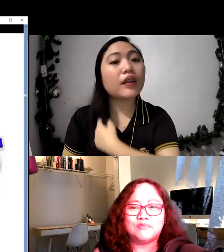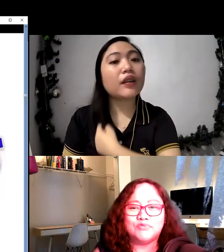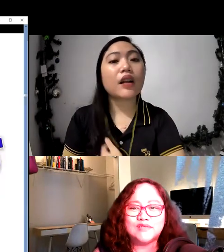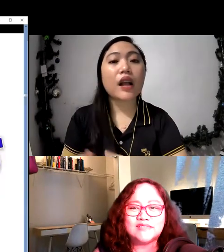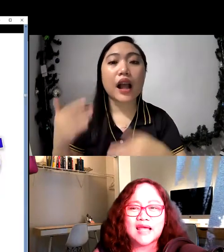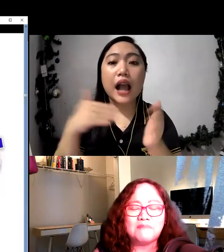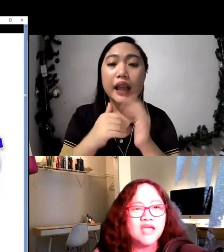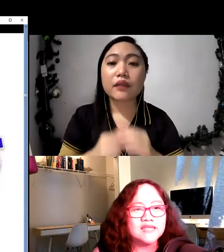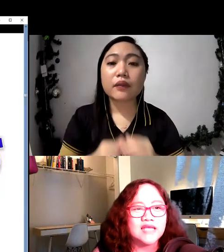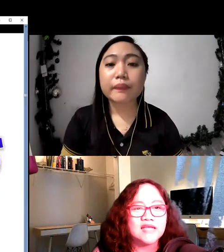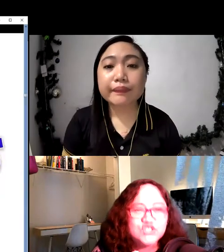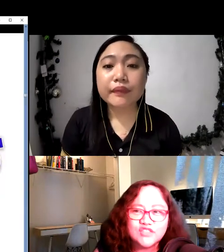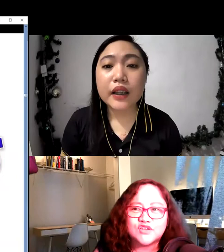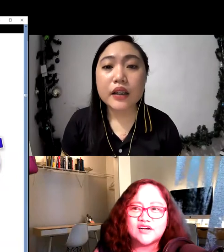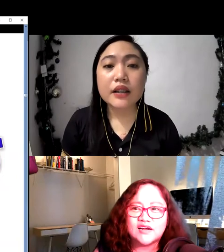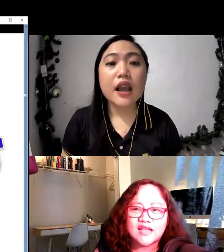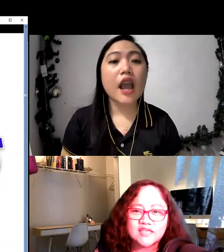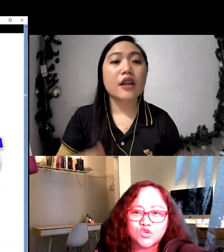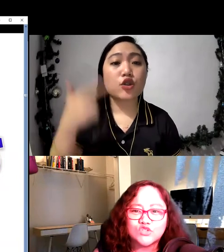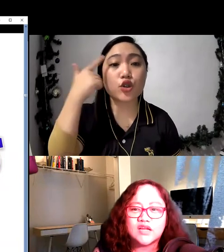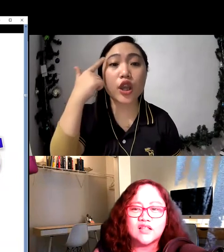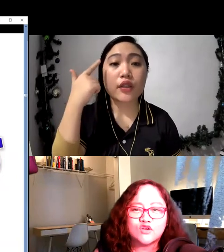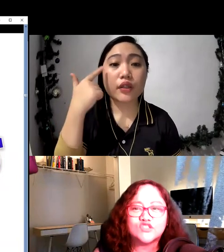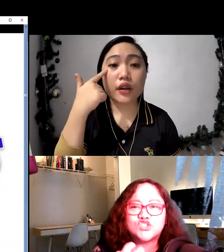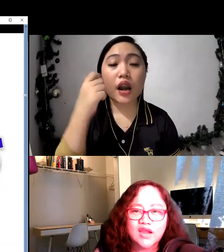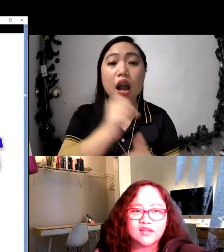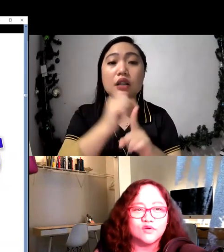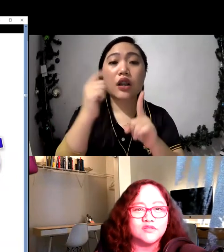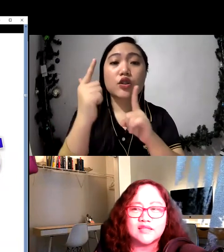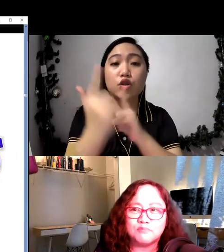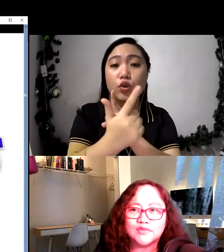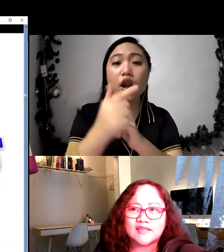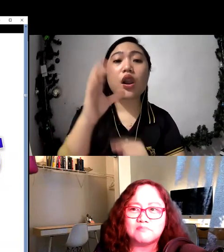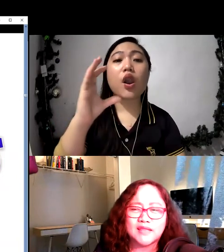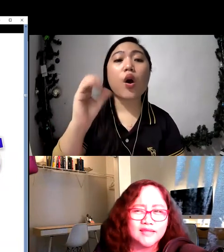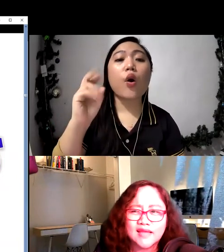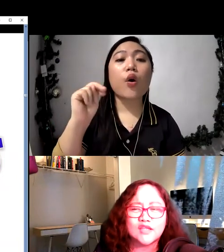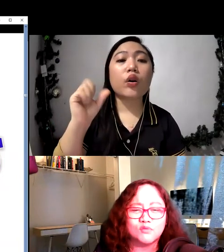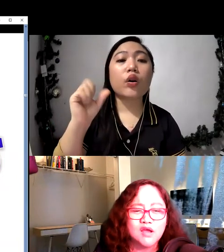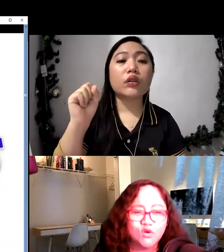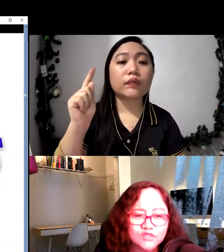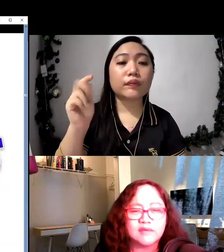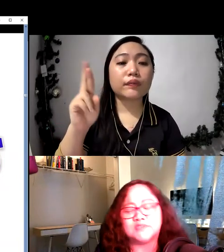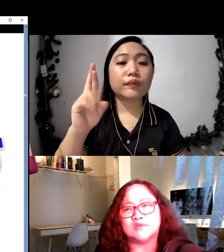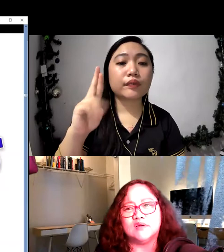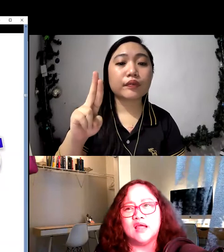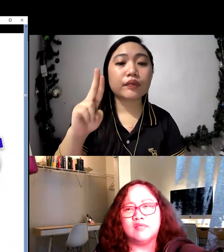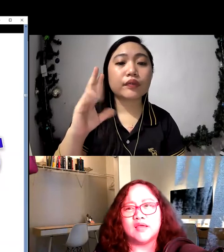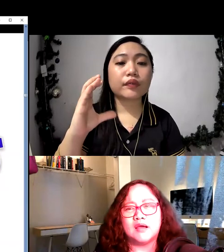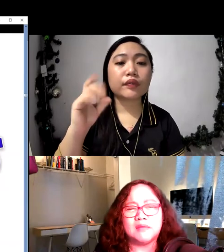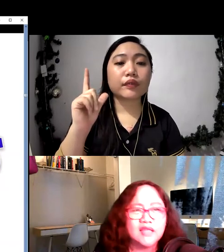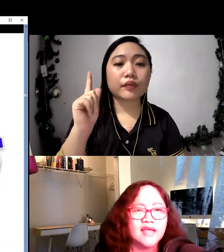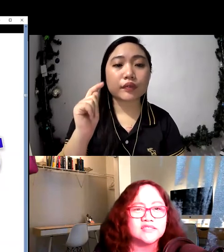ano doon sa gender as a social construct, no? Tingnan po natin, balikan natin yung mga concepts, no,